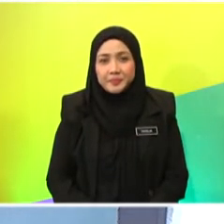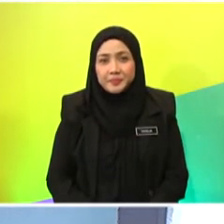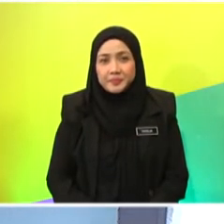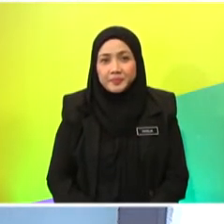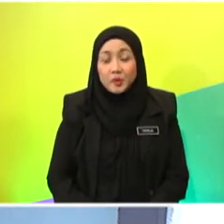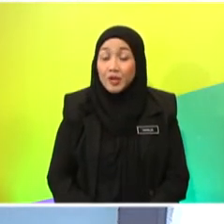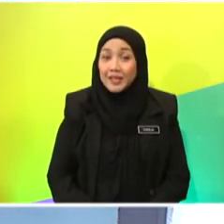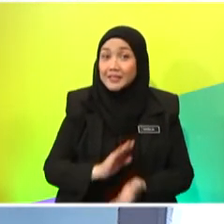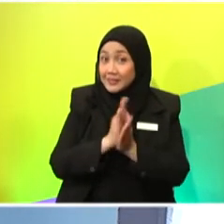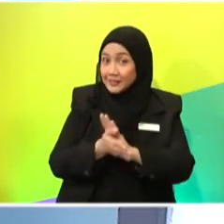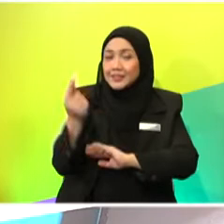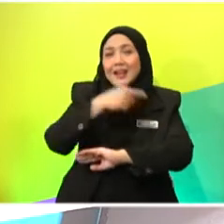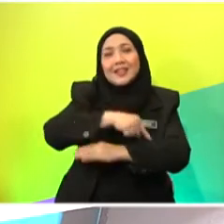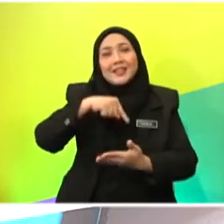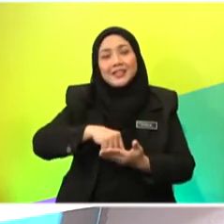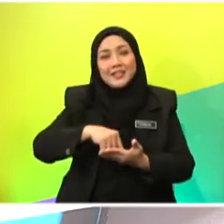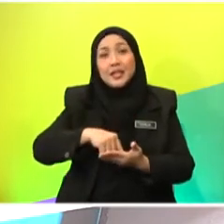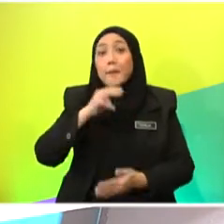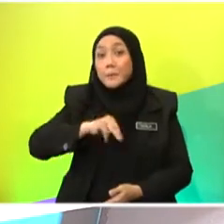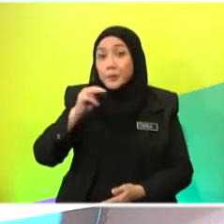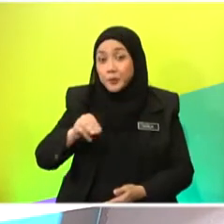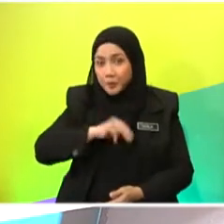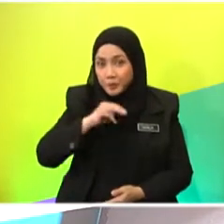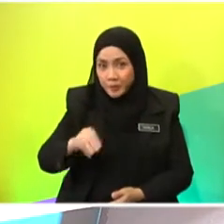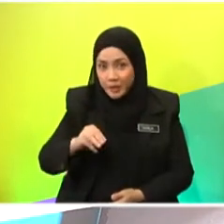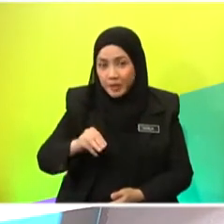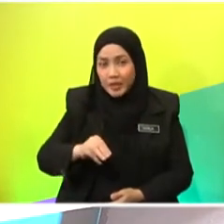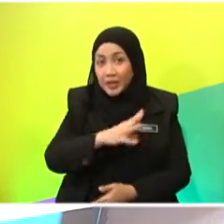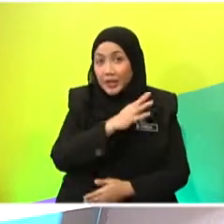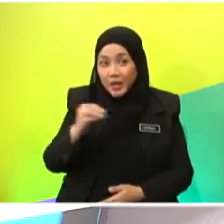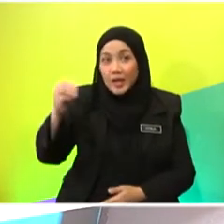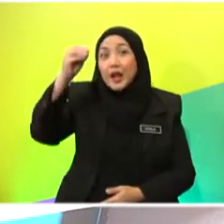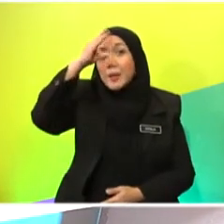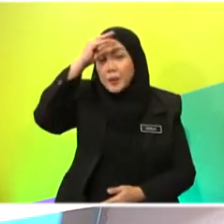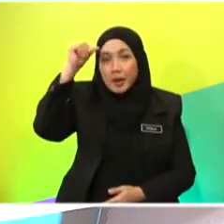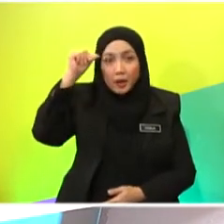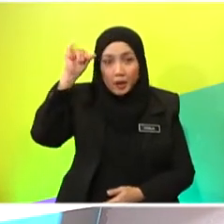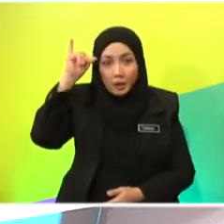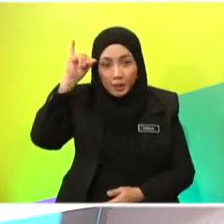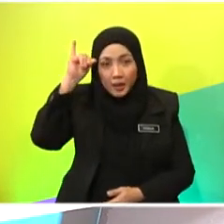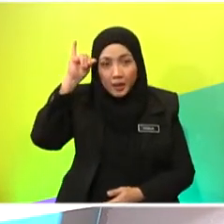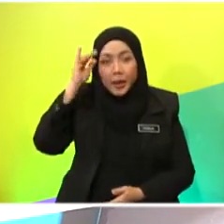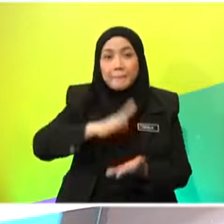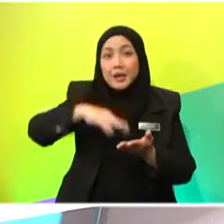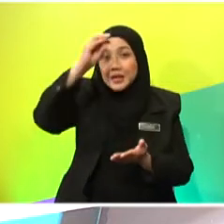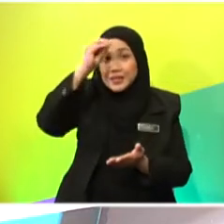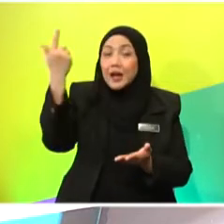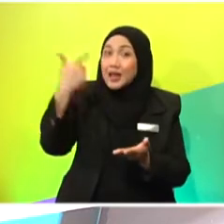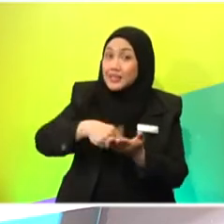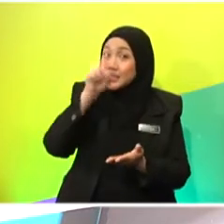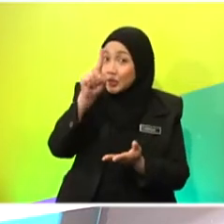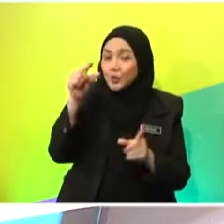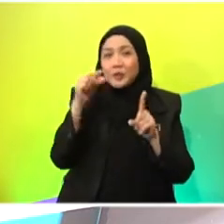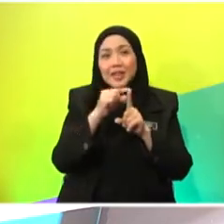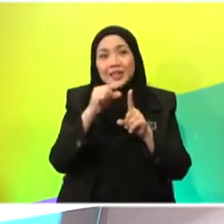baik jadi hari nih muncul godaan Iman belajar tentang satu lagi perkataannya itu sama banyak